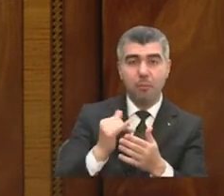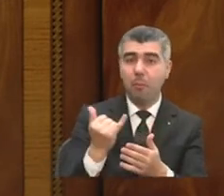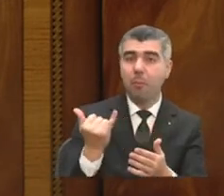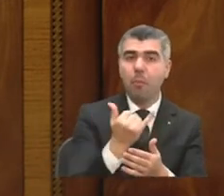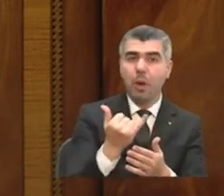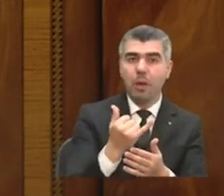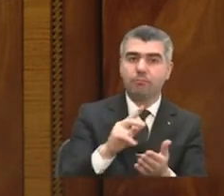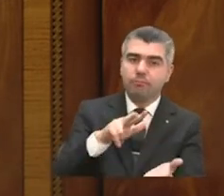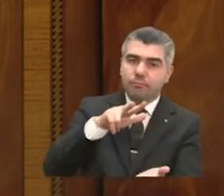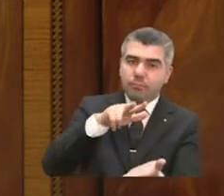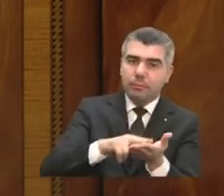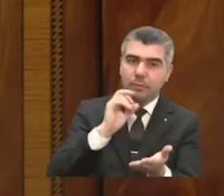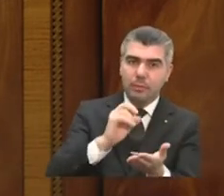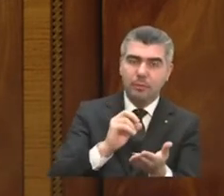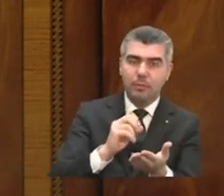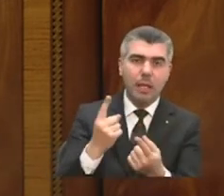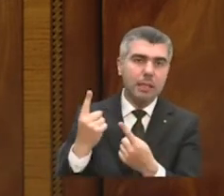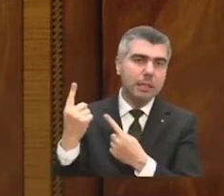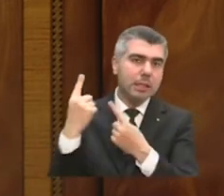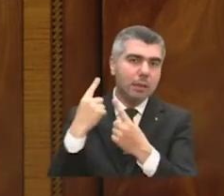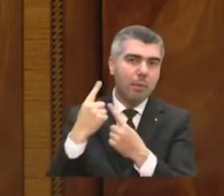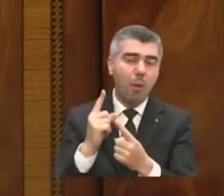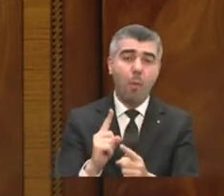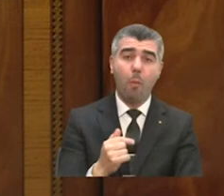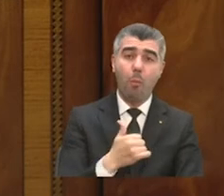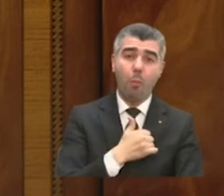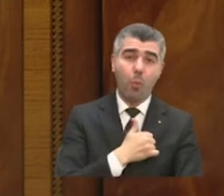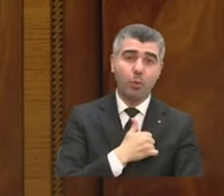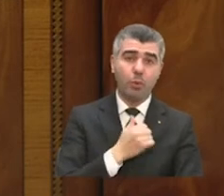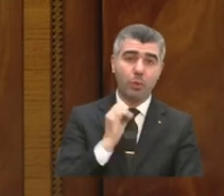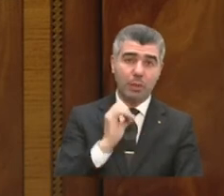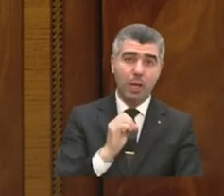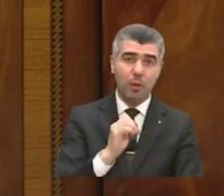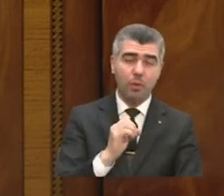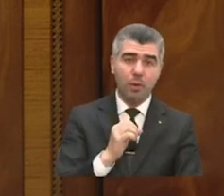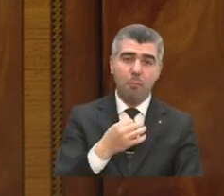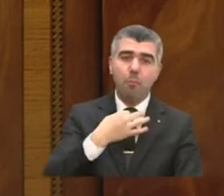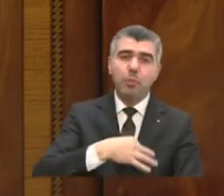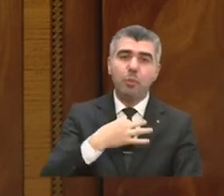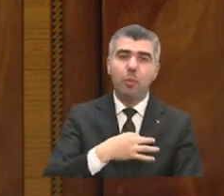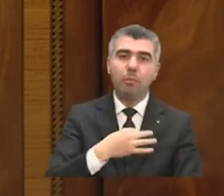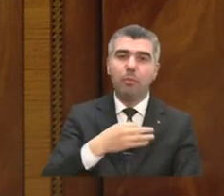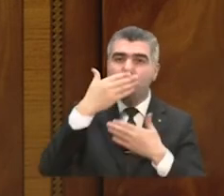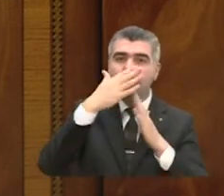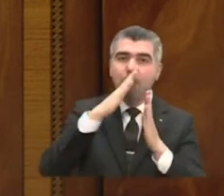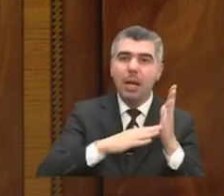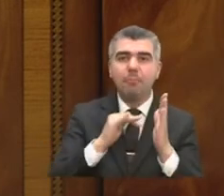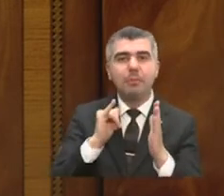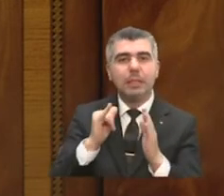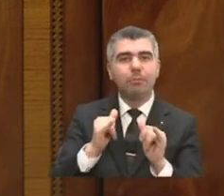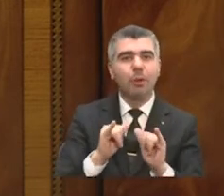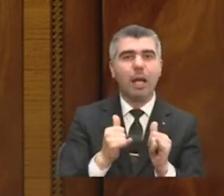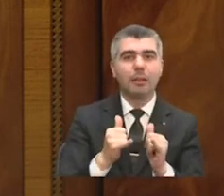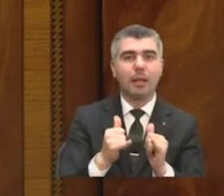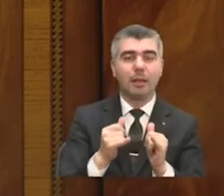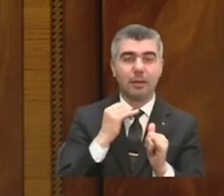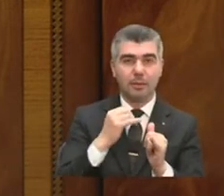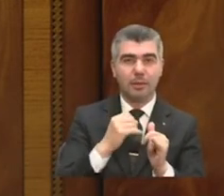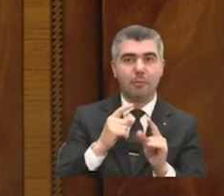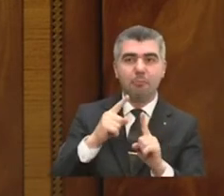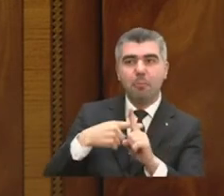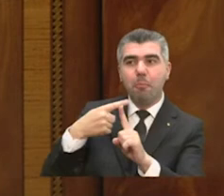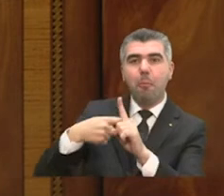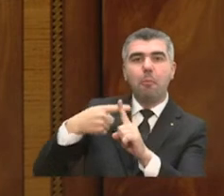à ces allégations, basées peut-être sur l'écho d'une seule partie,